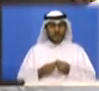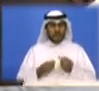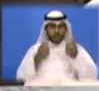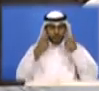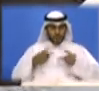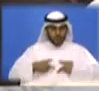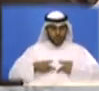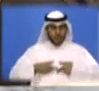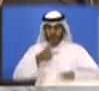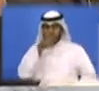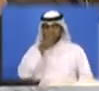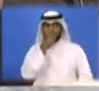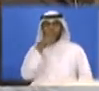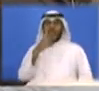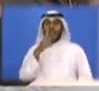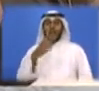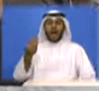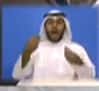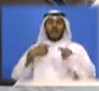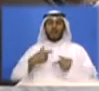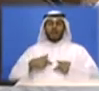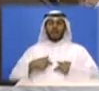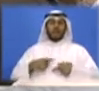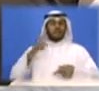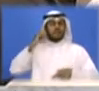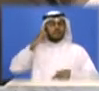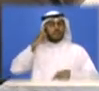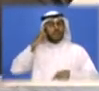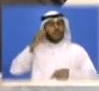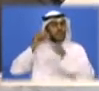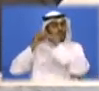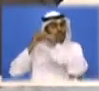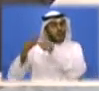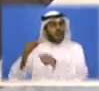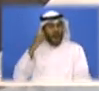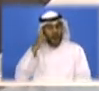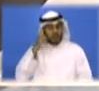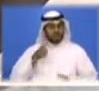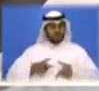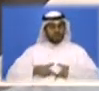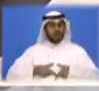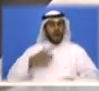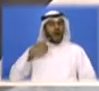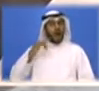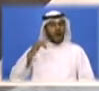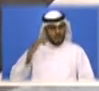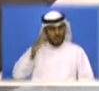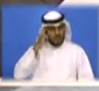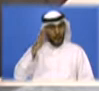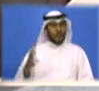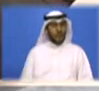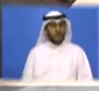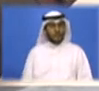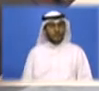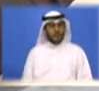العربية الموجودة، والشيء الجميل إن المارد العربي صح الآن ووقف على قدميه وبدأ